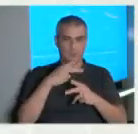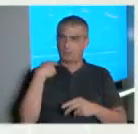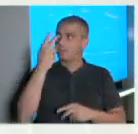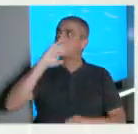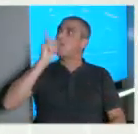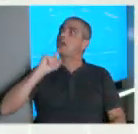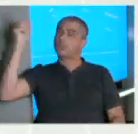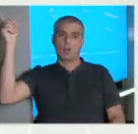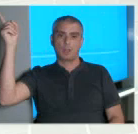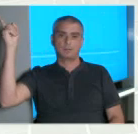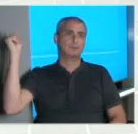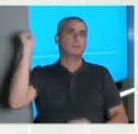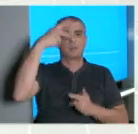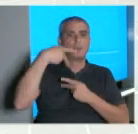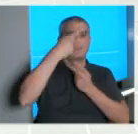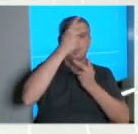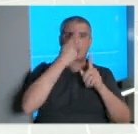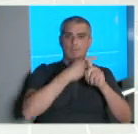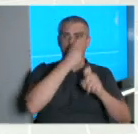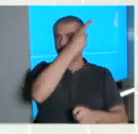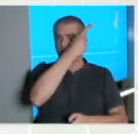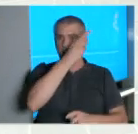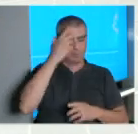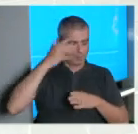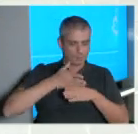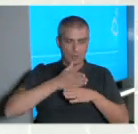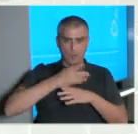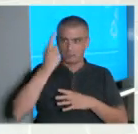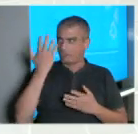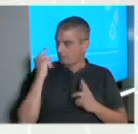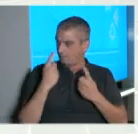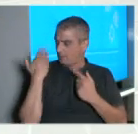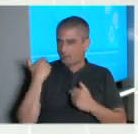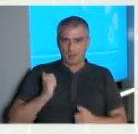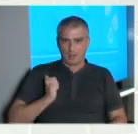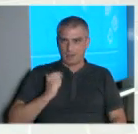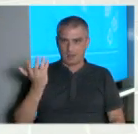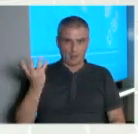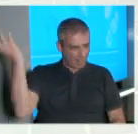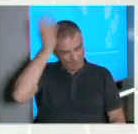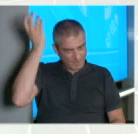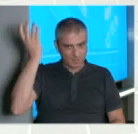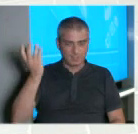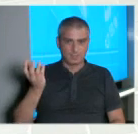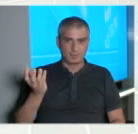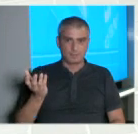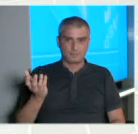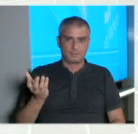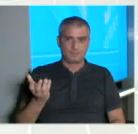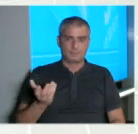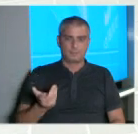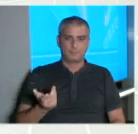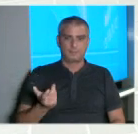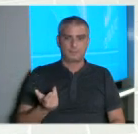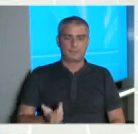ברמת הגולן לבית חולים בנעריה, הנוירוכירוגים. היה מקרה עם החייל הזה שצחקו